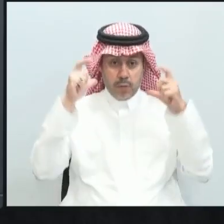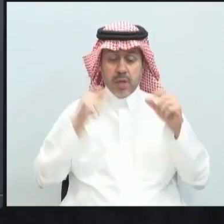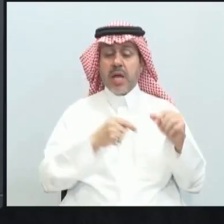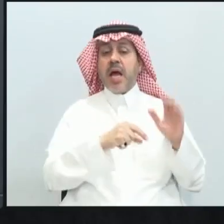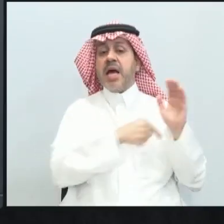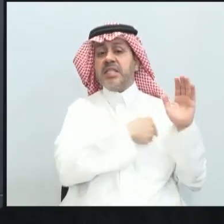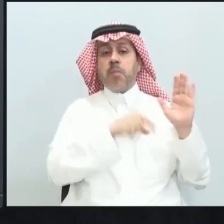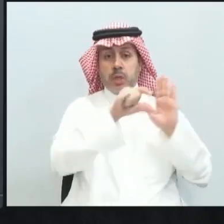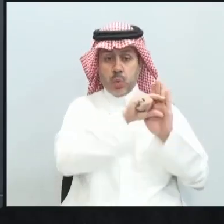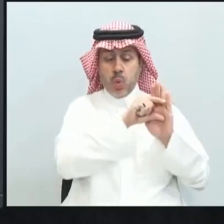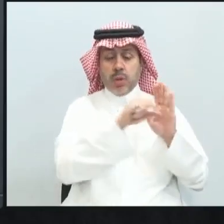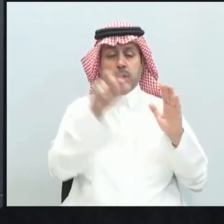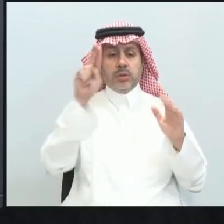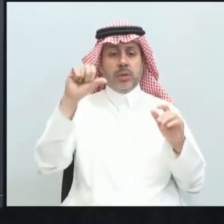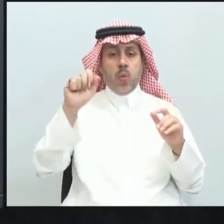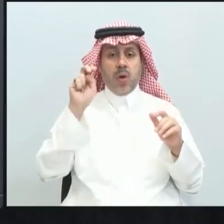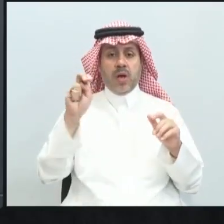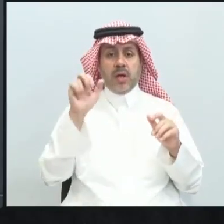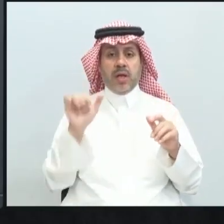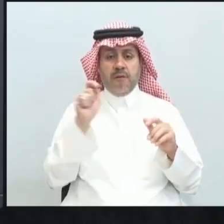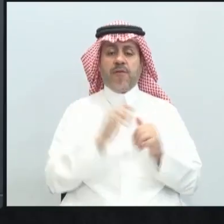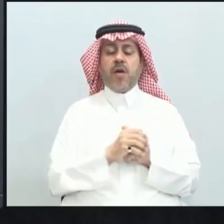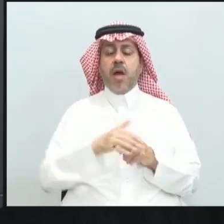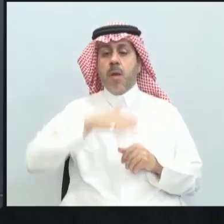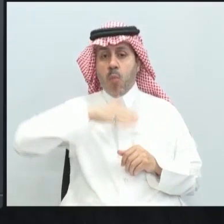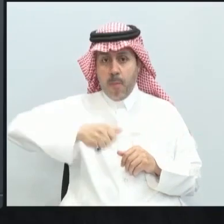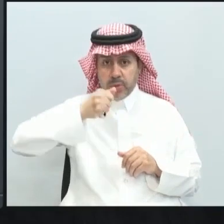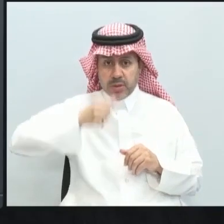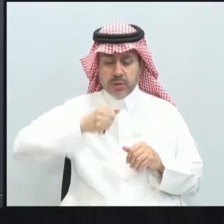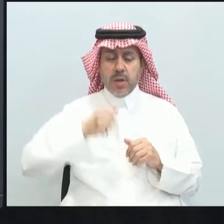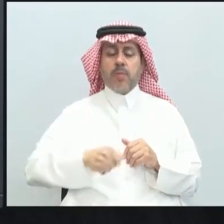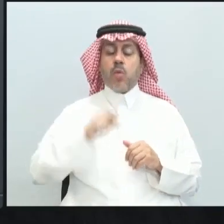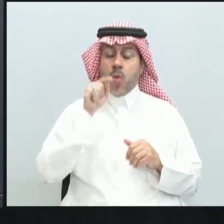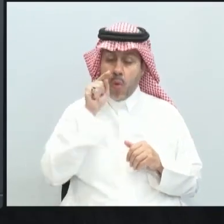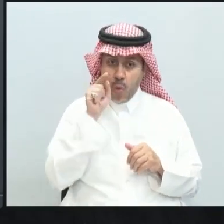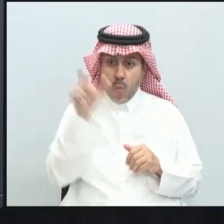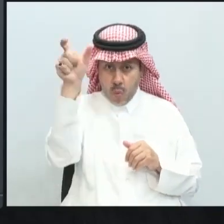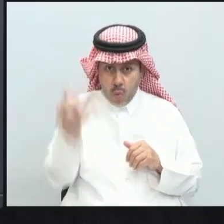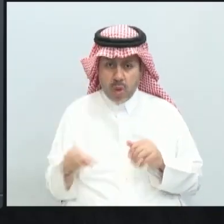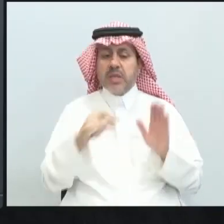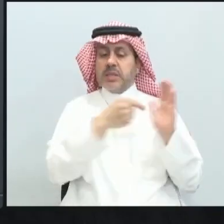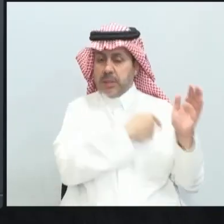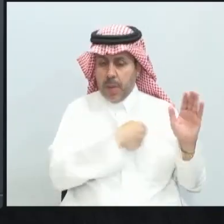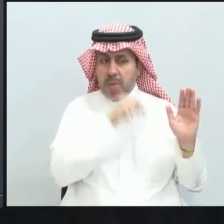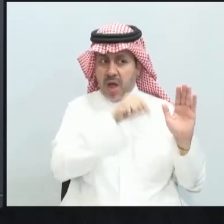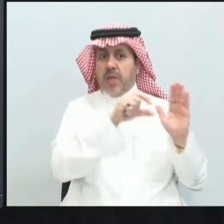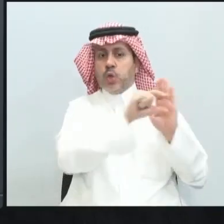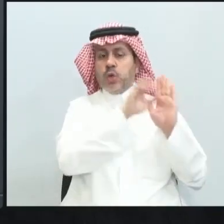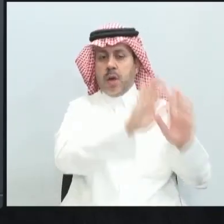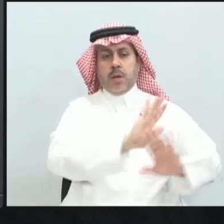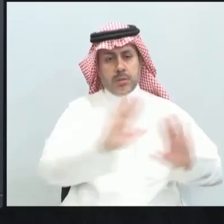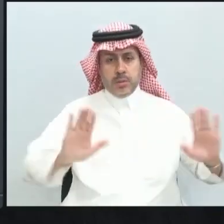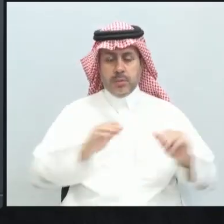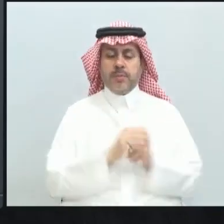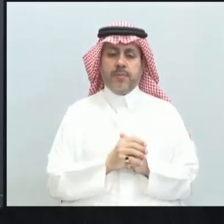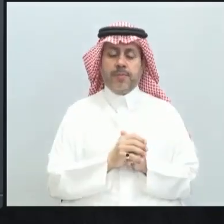السور منها توقيفيه بمعنى ان النبي صلى الله عليه وسلم هو الذي سمى السور بهذا الاسم